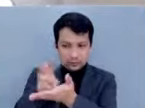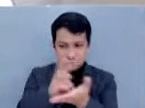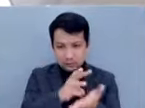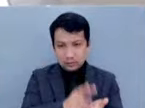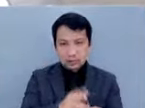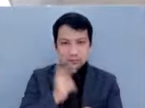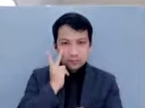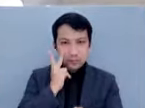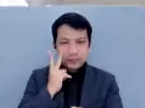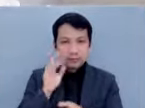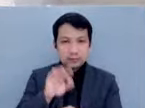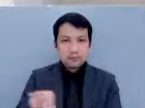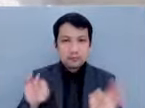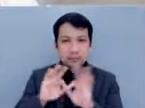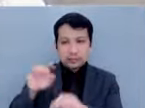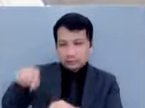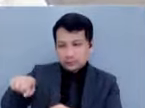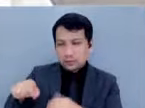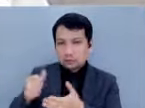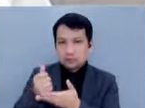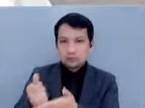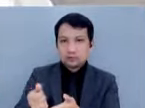need. So